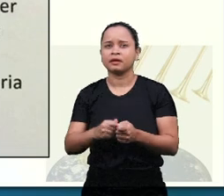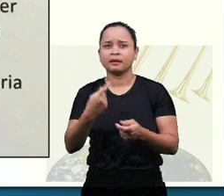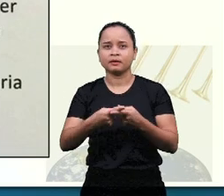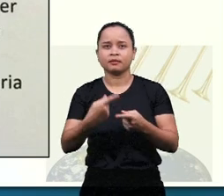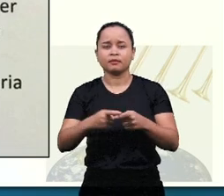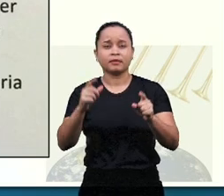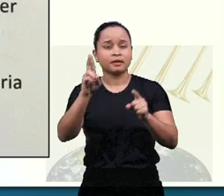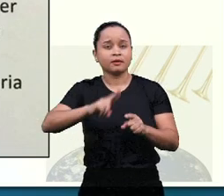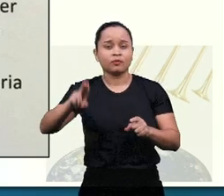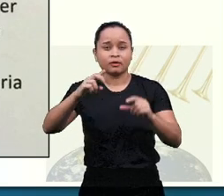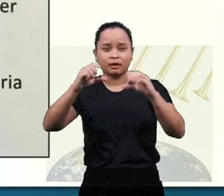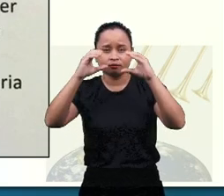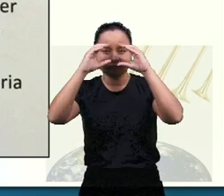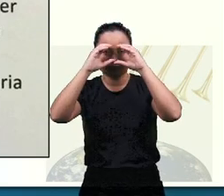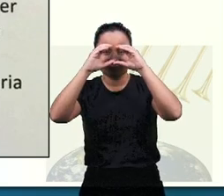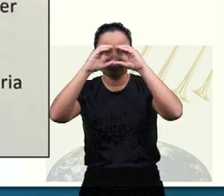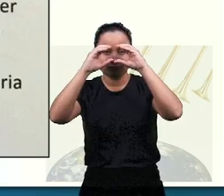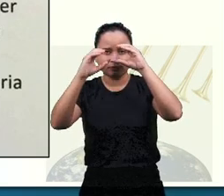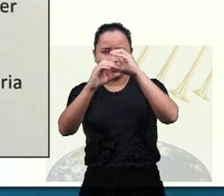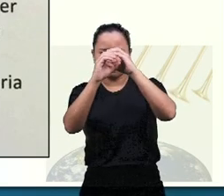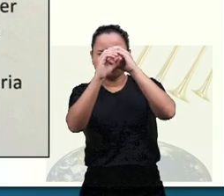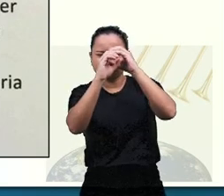Sinon, il va falloir utiliser la lupe.